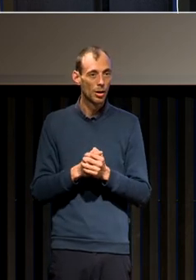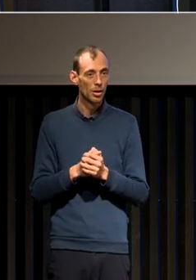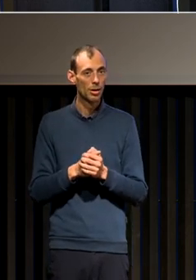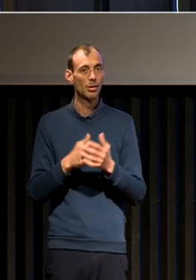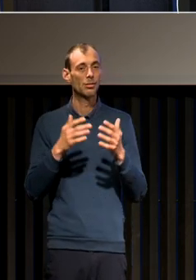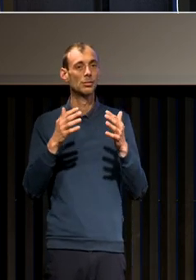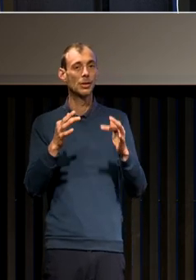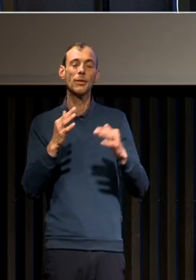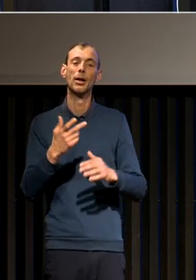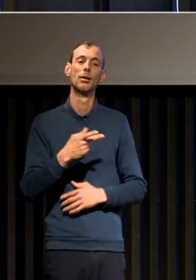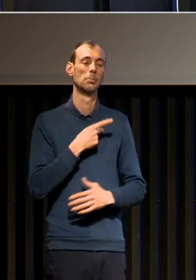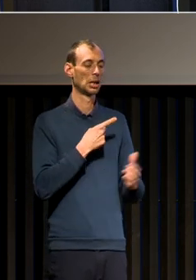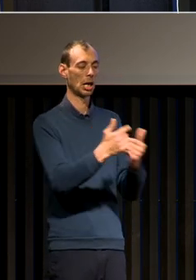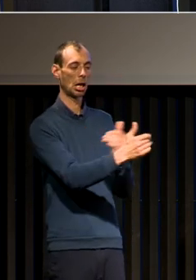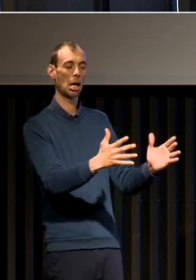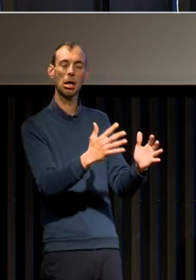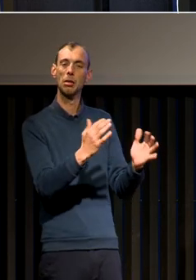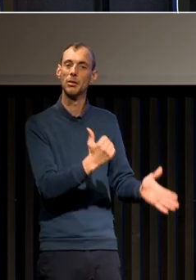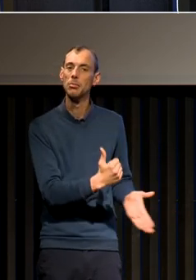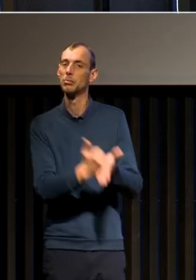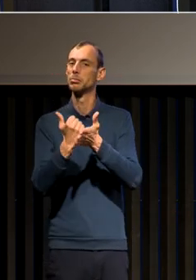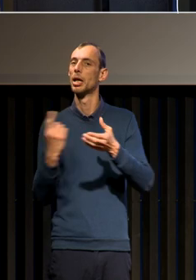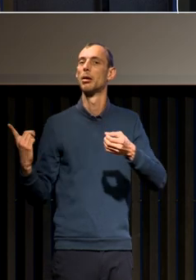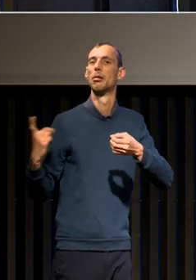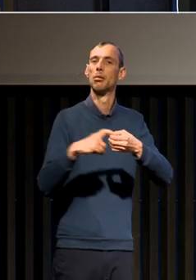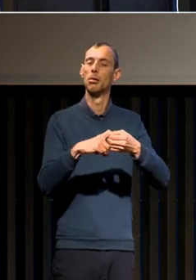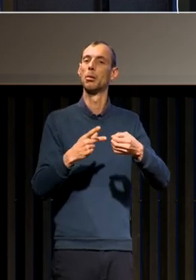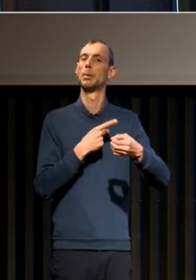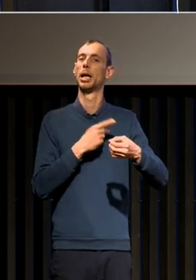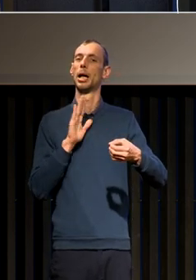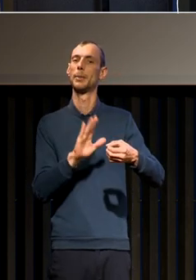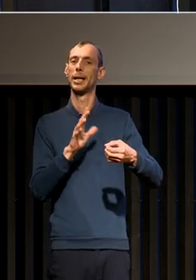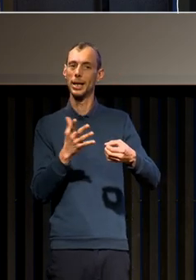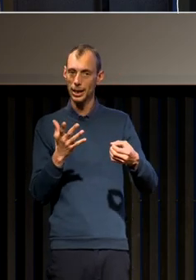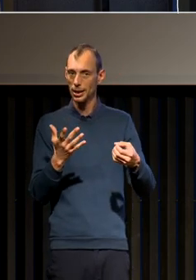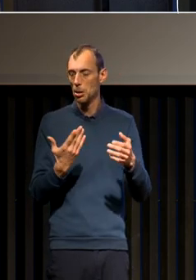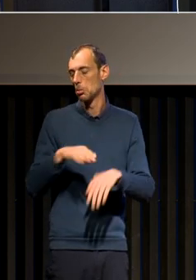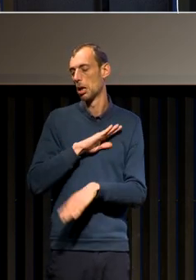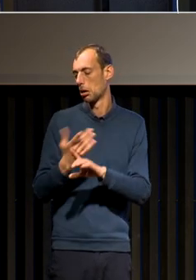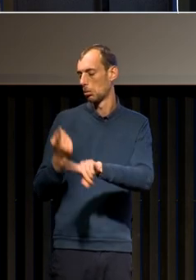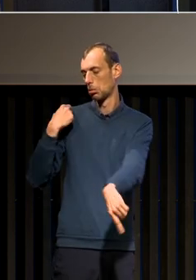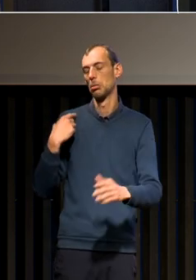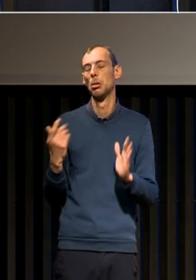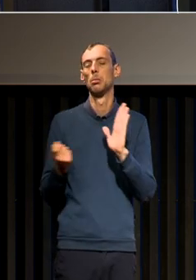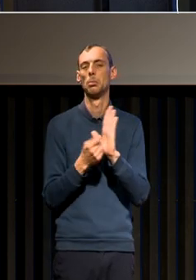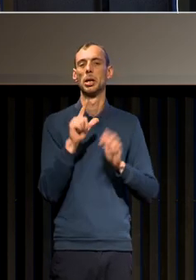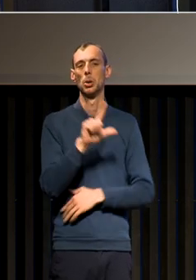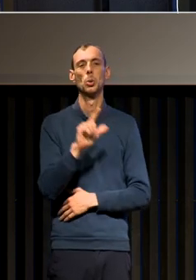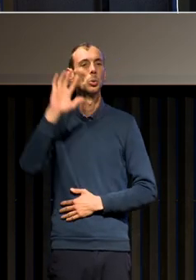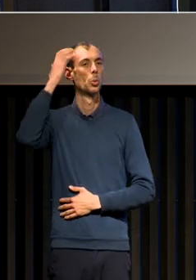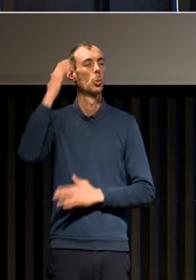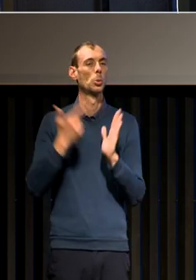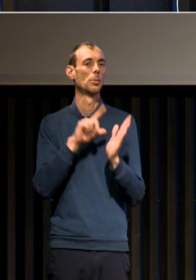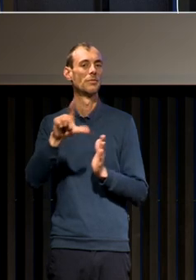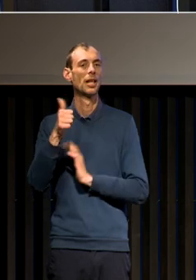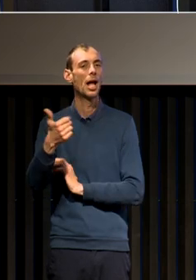en instance médicale à procréation lors de la révision de la loi de bioéthique du 2 août 2021.